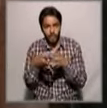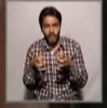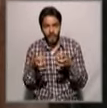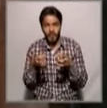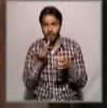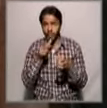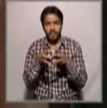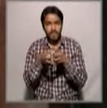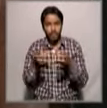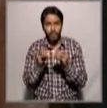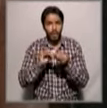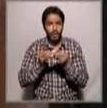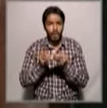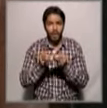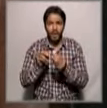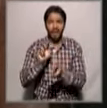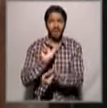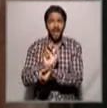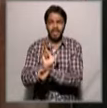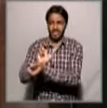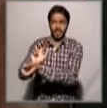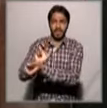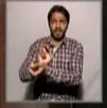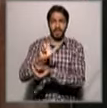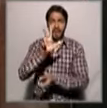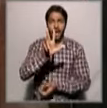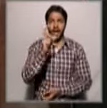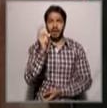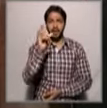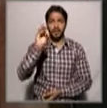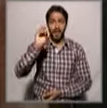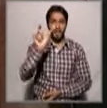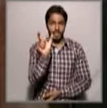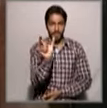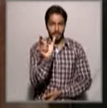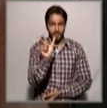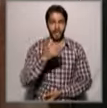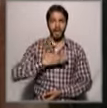من المغرب، وهي معاملة كالتالي. بالإيه؟ بالرهن. بالرهن، الرهن.